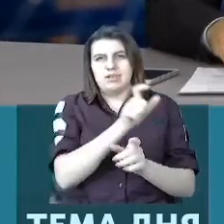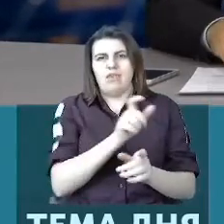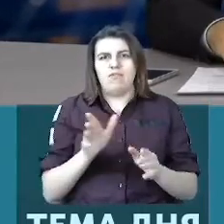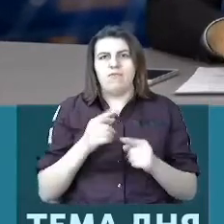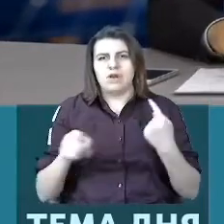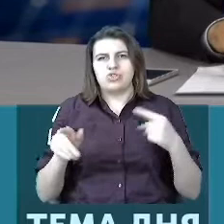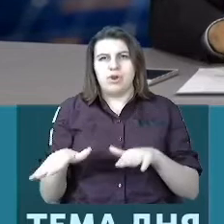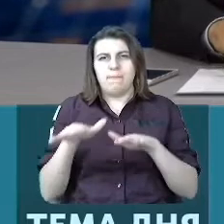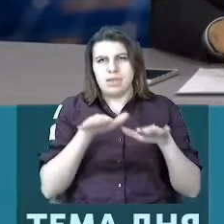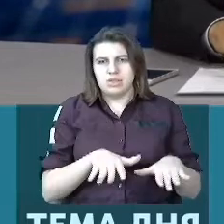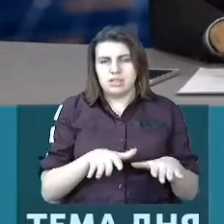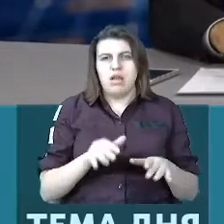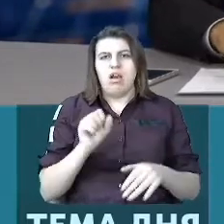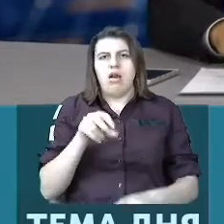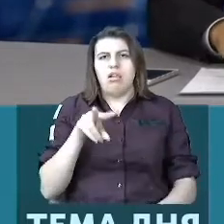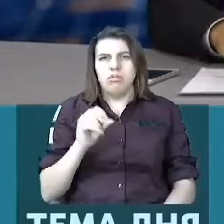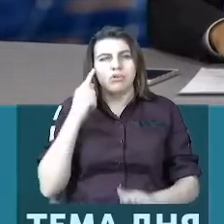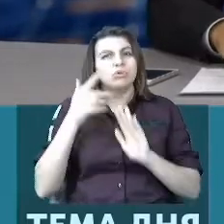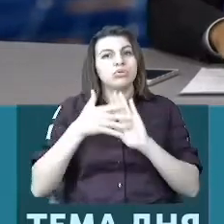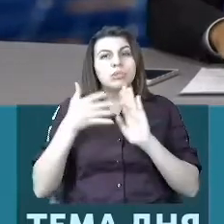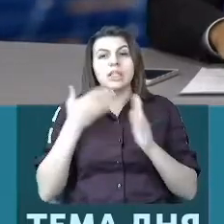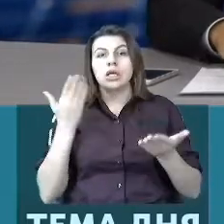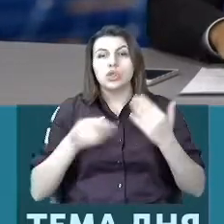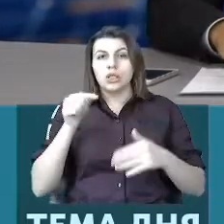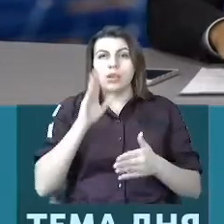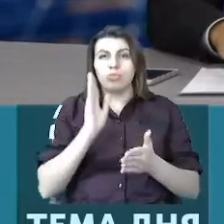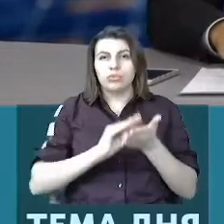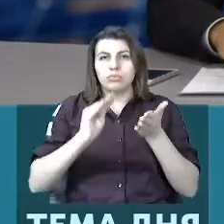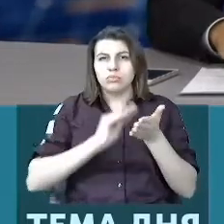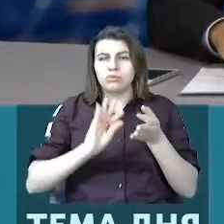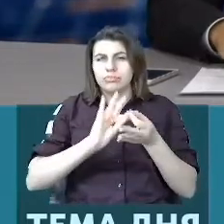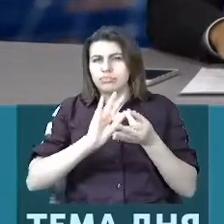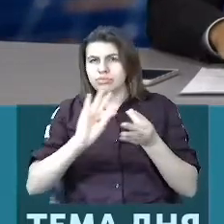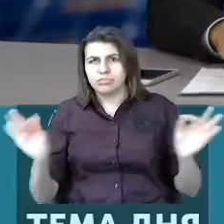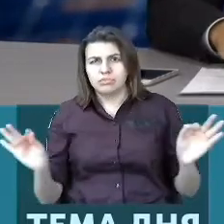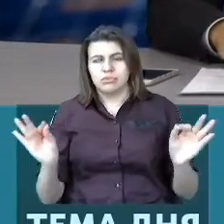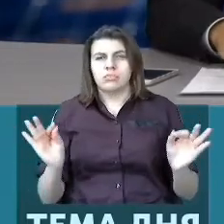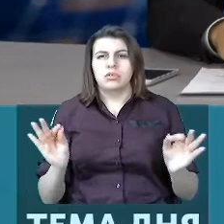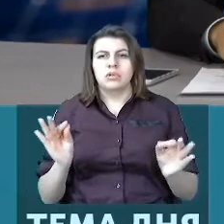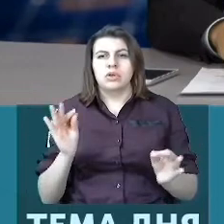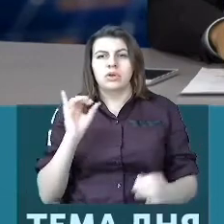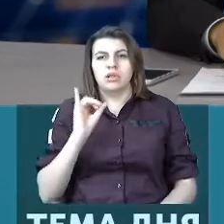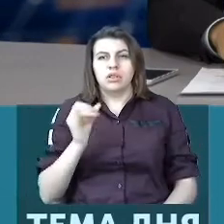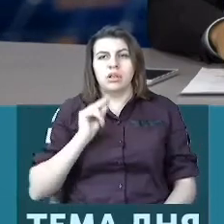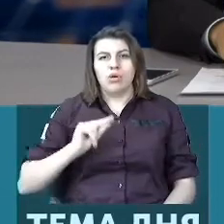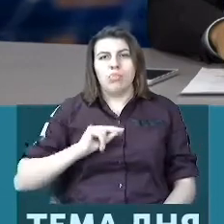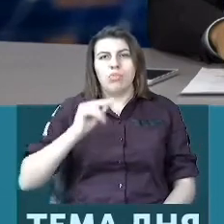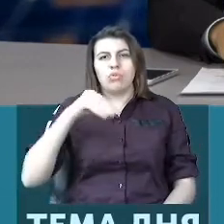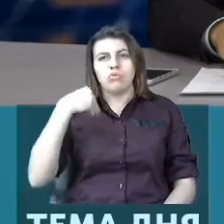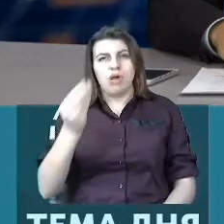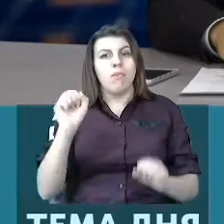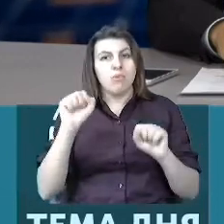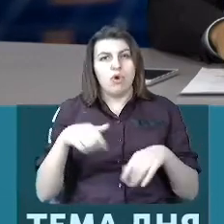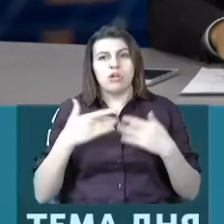Але, розумієте, якщо там буде прописано, все прописано, і роботодавець може звільняти